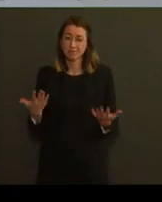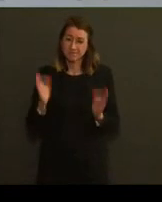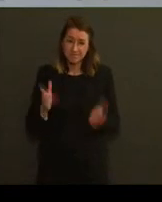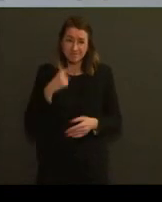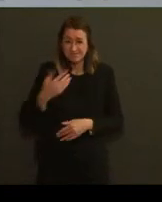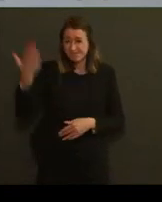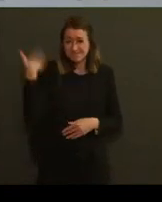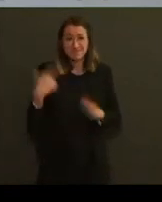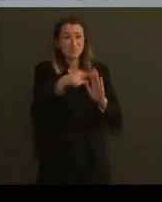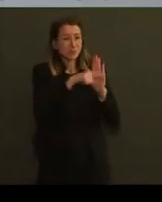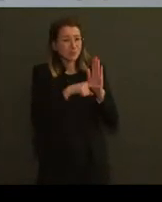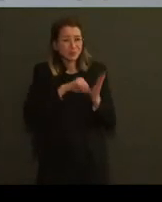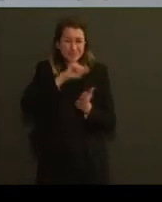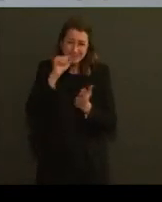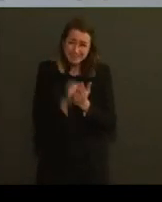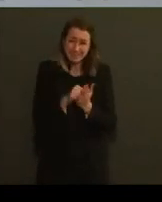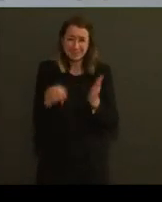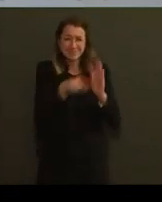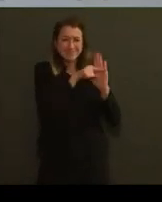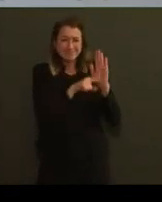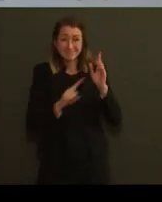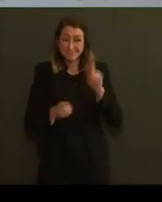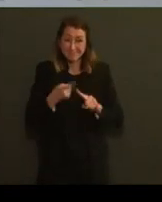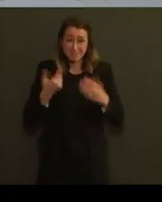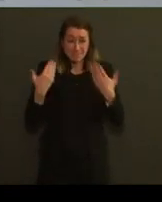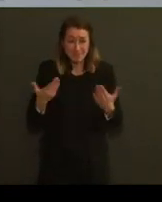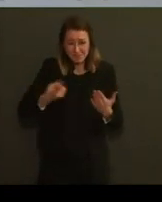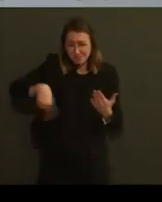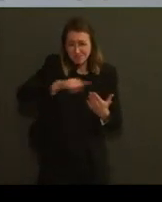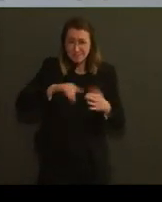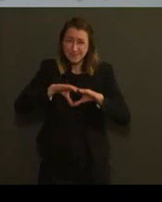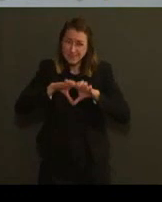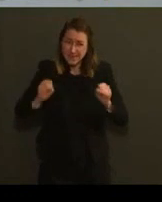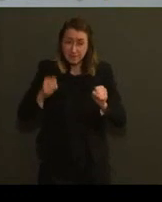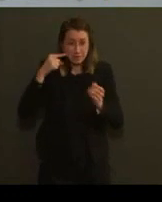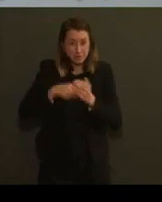seront d'application à partir d'aujourd'hui pour inverser la tendance